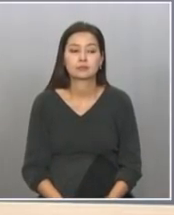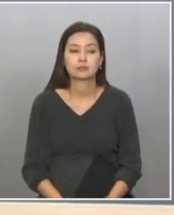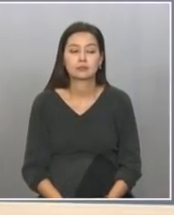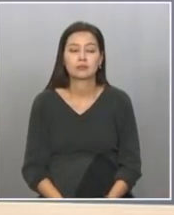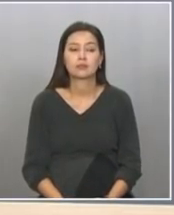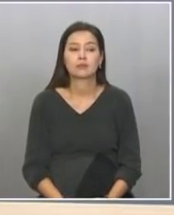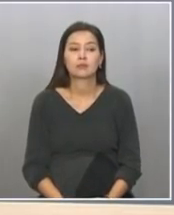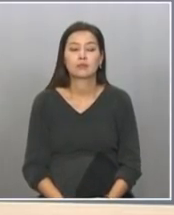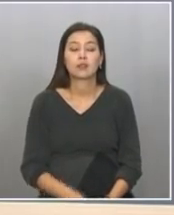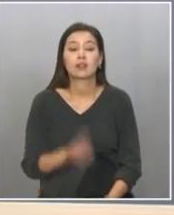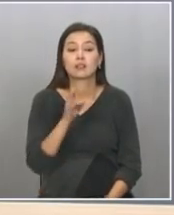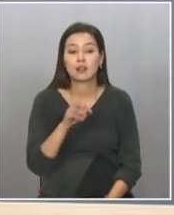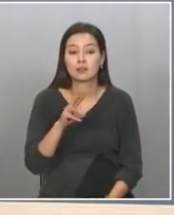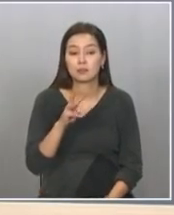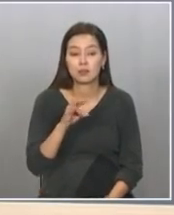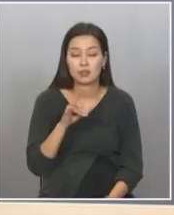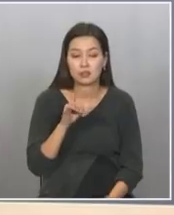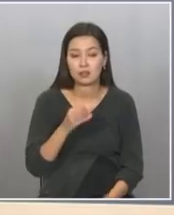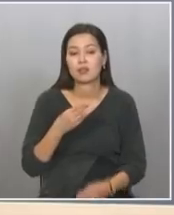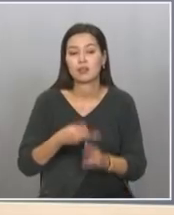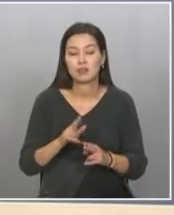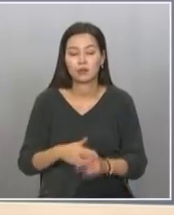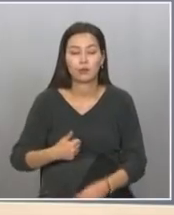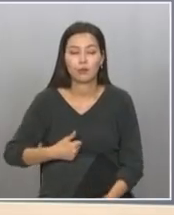«Надменные» – это значит «гордые».